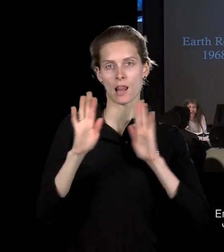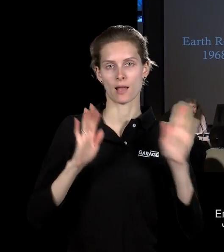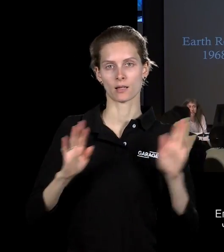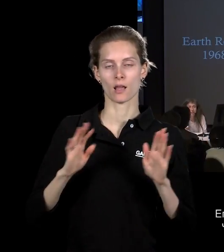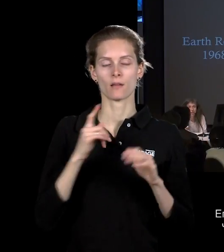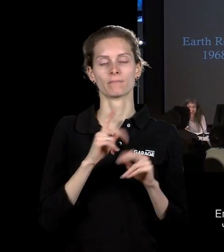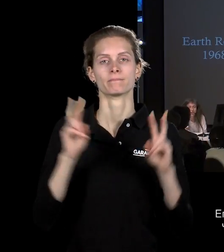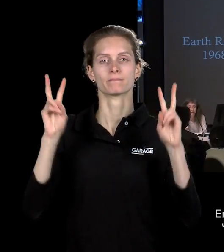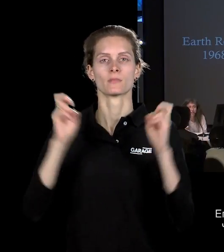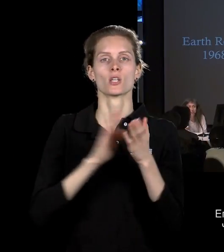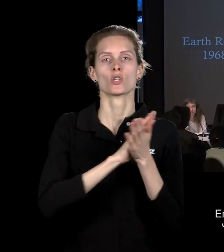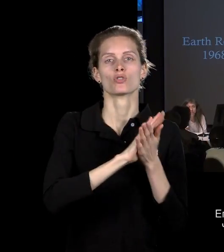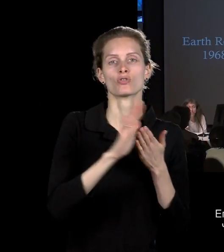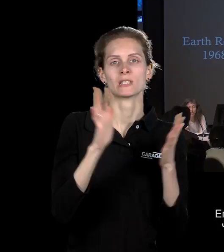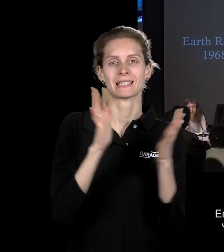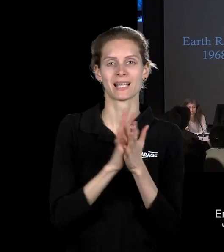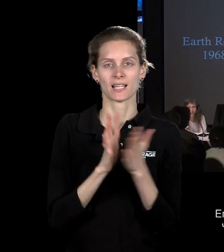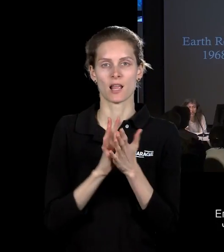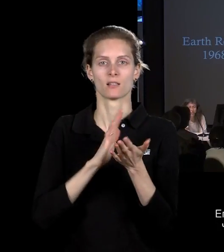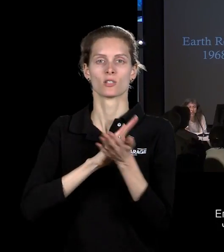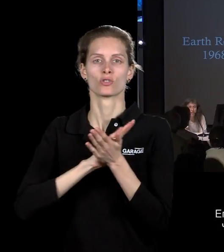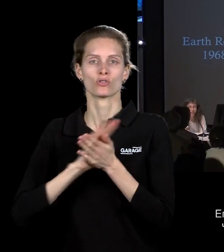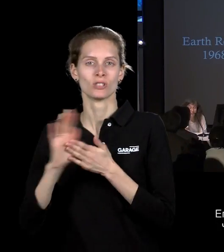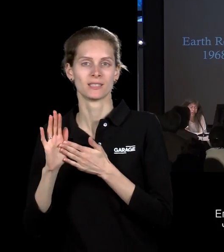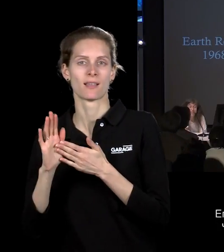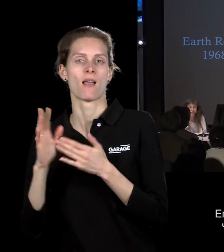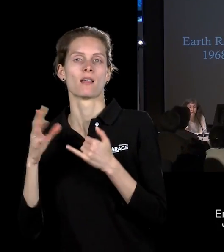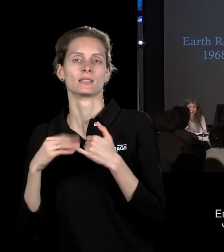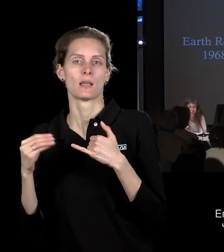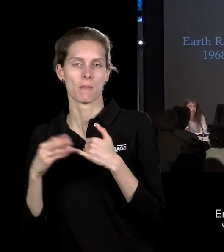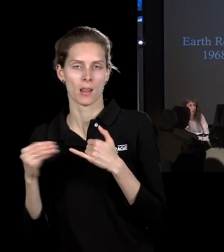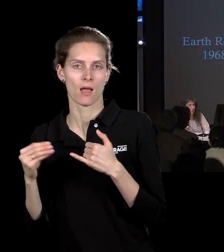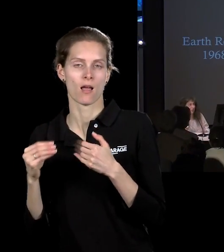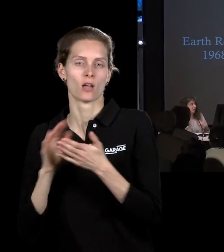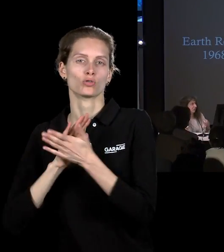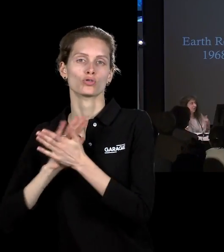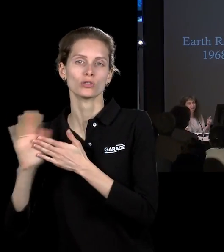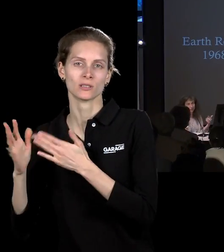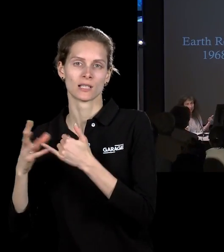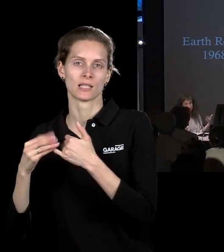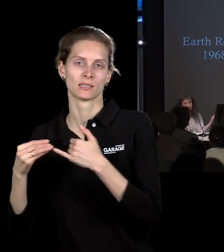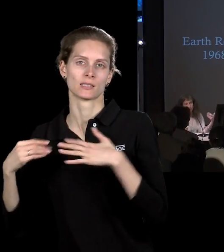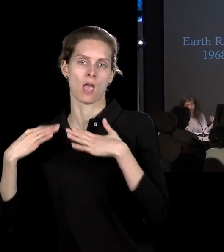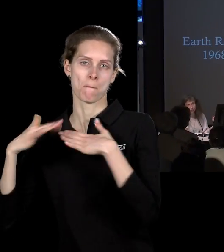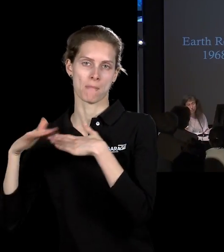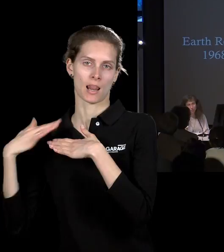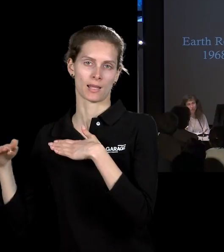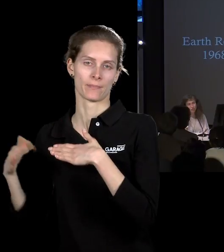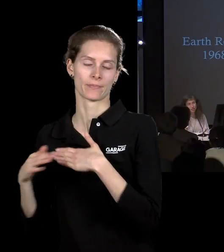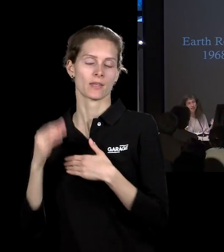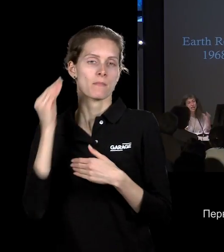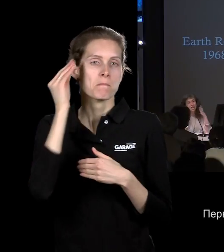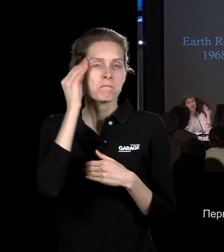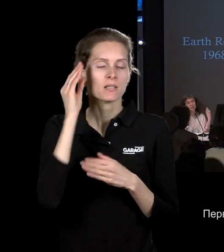чистая грязь, чистая земля, чистые земли», «Pure dirt, pure land», по-моему. Да? Вот эта игра на разных смыслах, что грязь тоже может